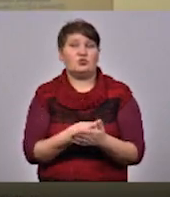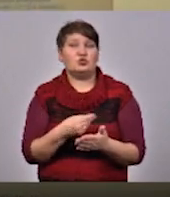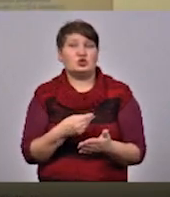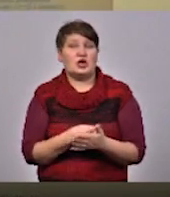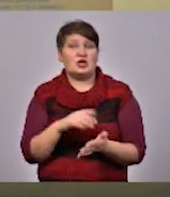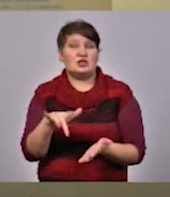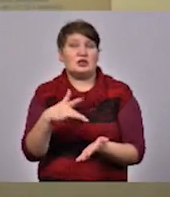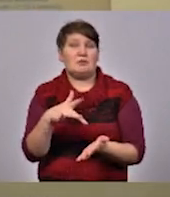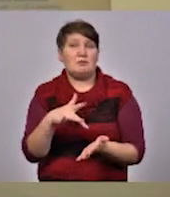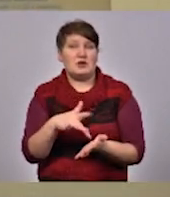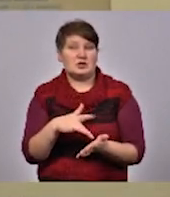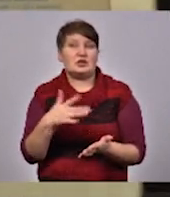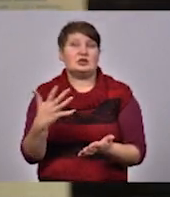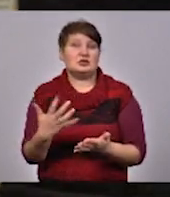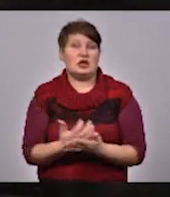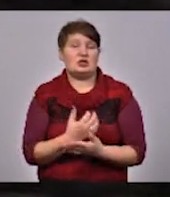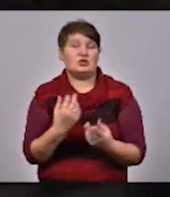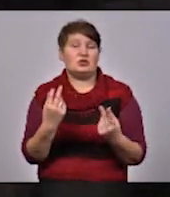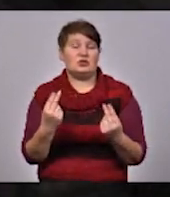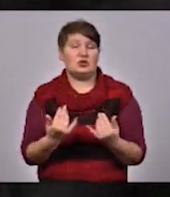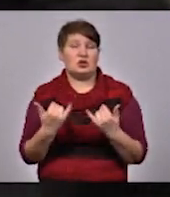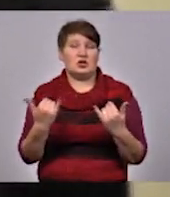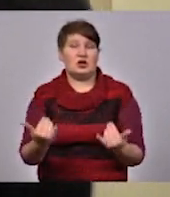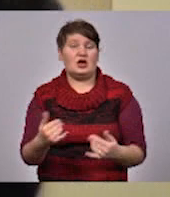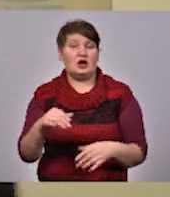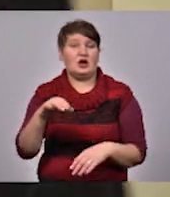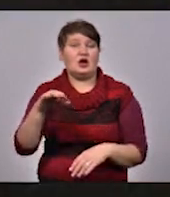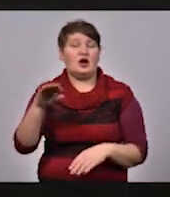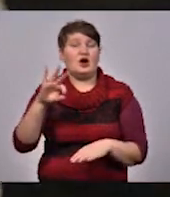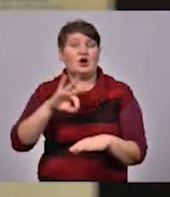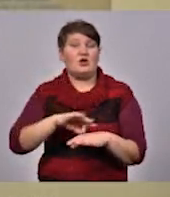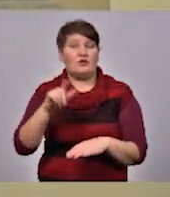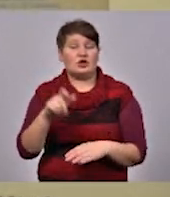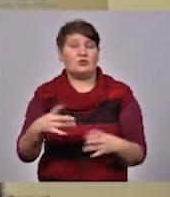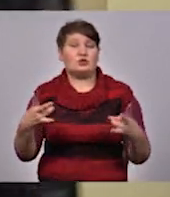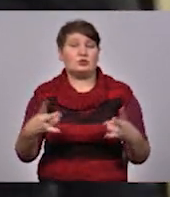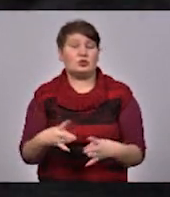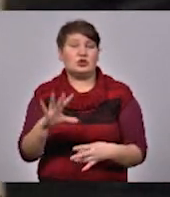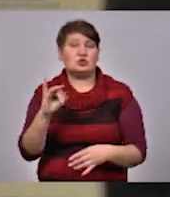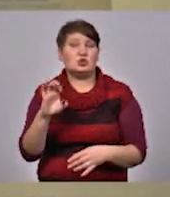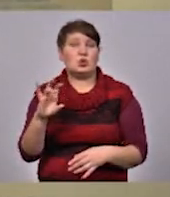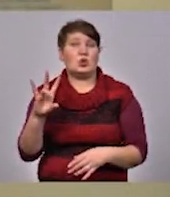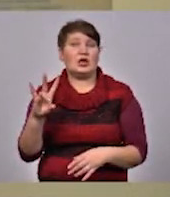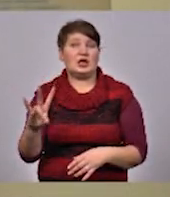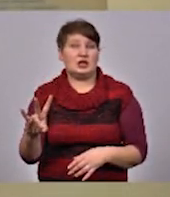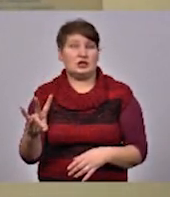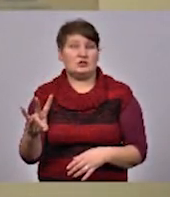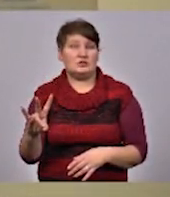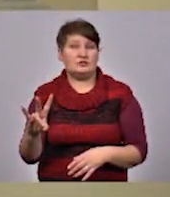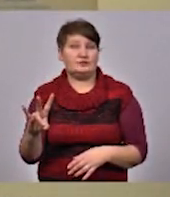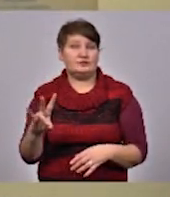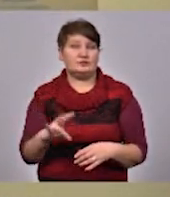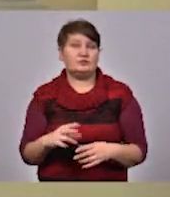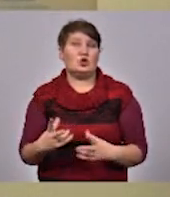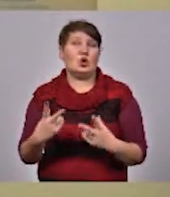все-таки знайдено гроші для хворих на інсулін, потребуючи цукровий діабет. Тобто нам міський голова обіцяв, що до